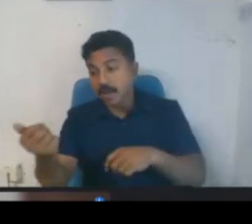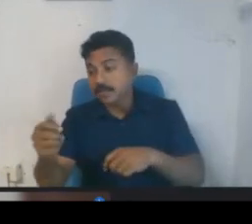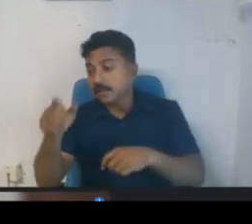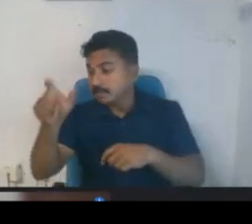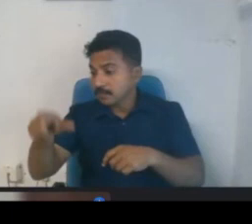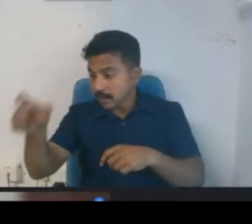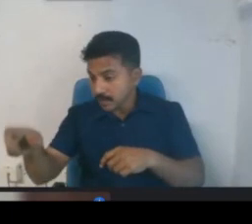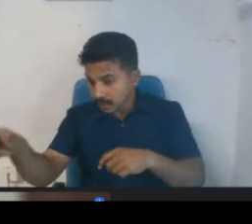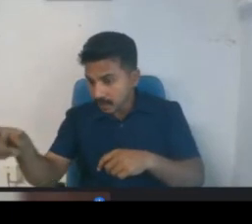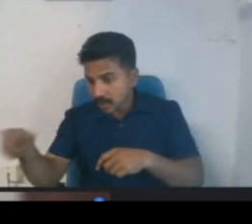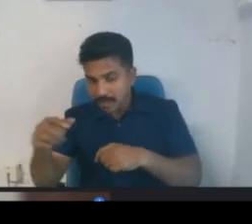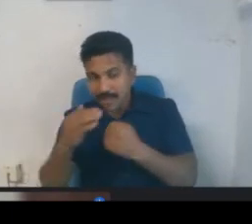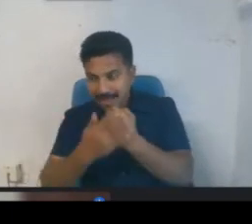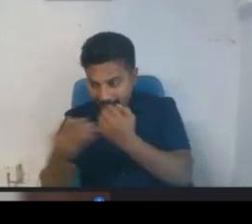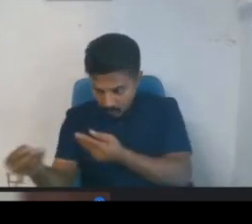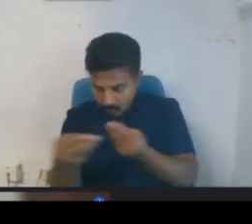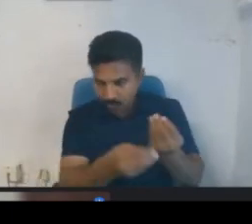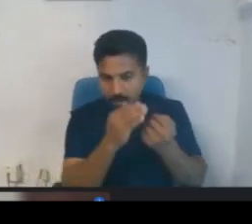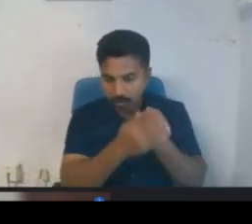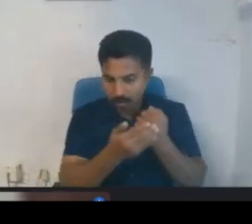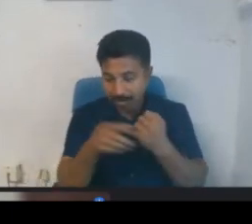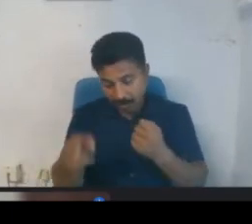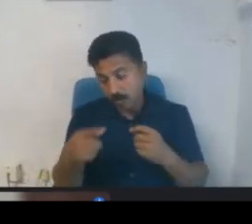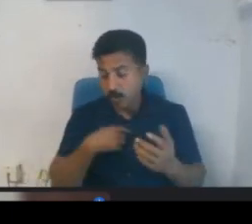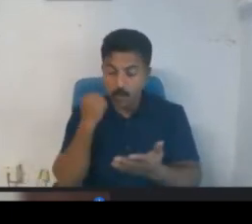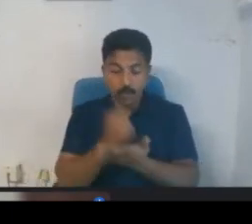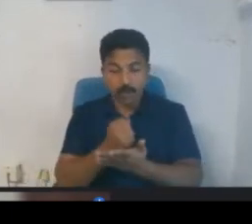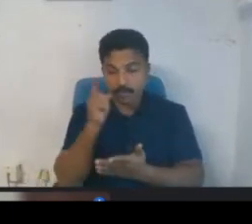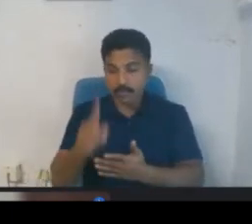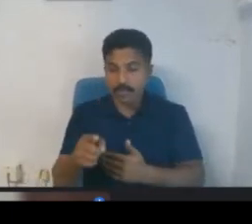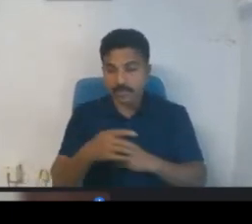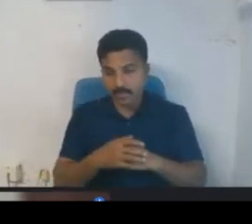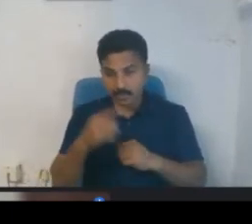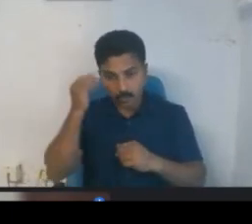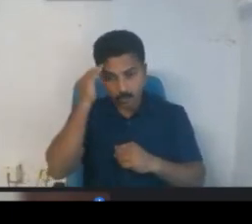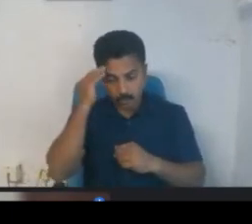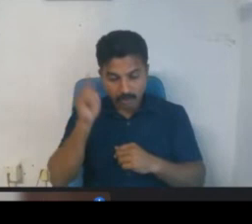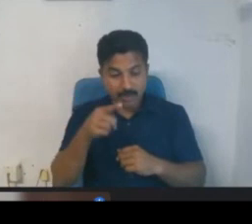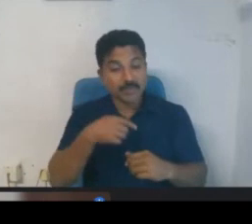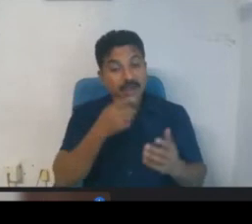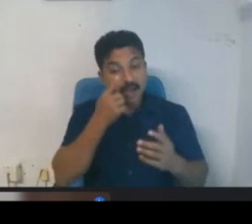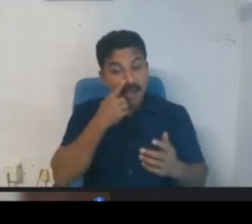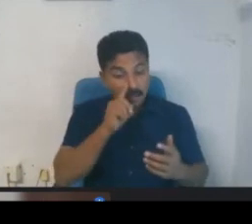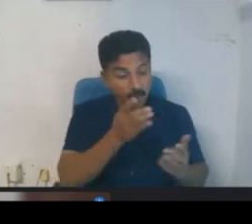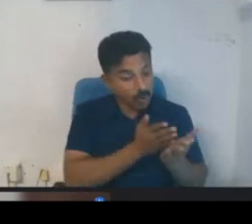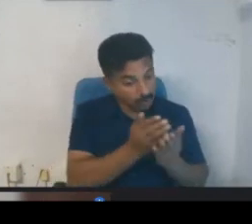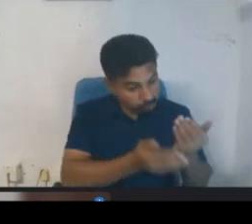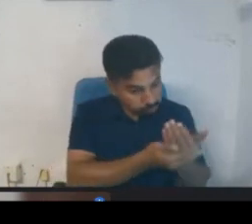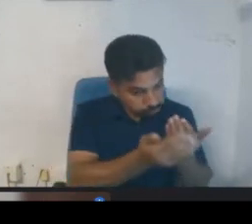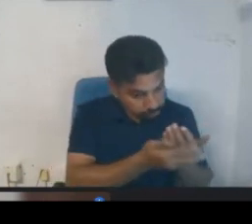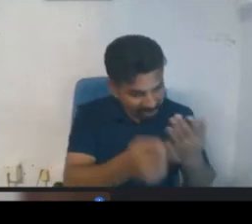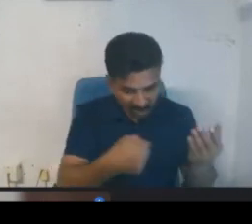മറ്റ് ആൾക്കാരും നിങ്ങളുടെ കുഞ്ഞുങ്ങളെ ശ്രദ്ധിക്കുക എന്നുള്ള ഒരു കാര്യം വീട്ടിൽ ഉറപ്പുവരുത്തുക എന്നാണ്. അതായത് ഇപ്പം അമ്മയാണ് കുഞ്ഞിനെ നോക്കുന്നതെങ്കിൽ